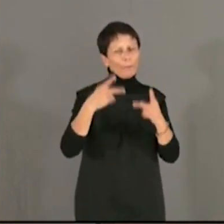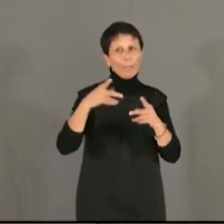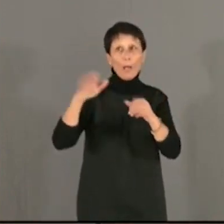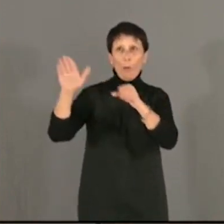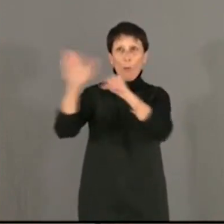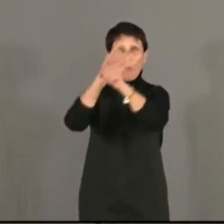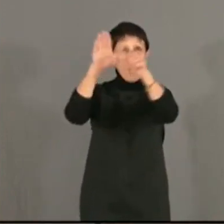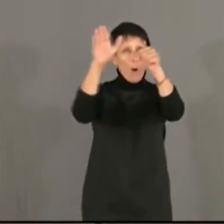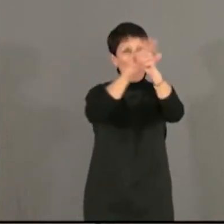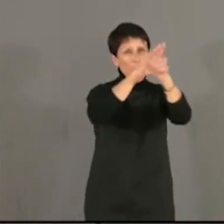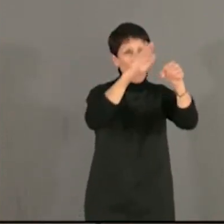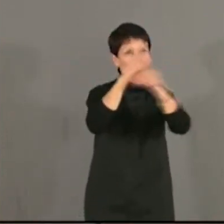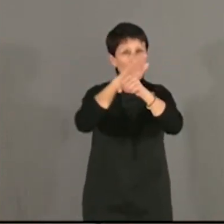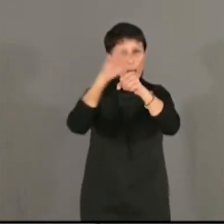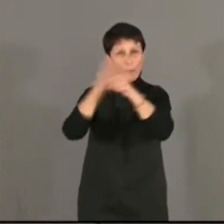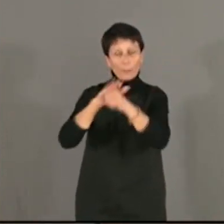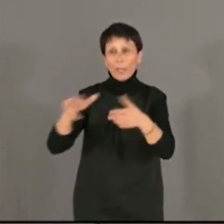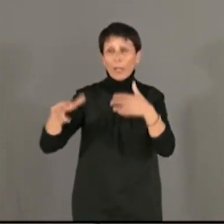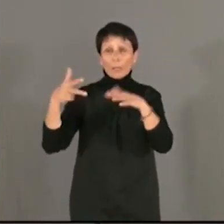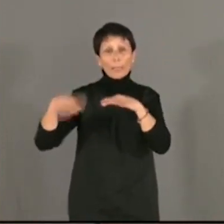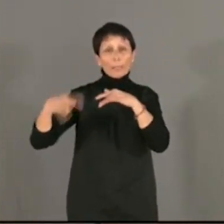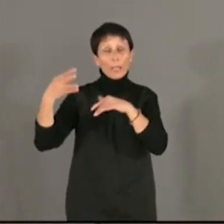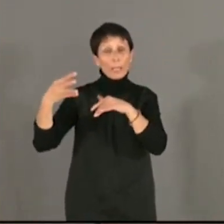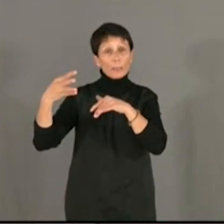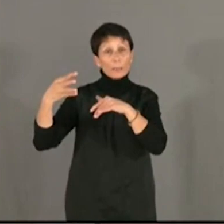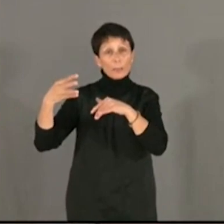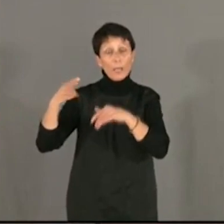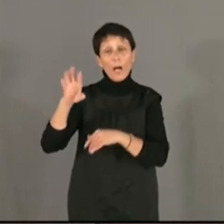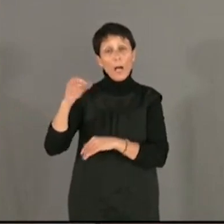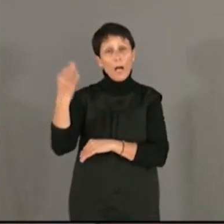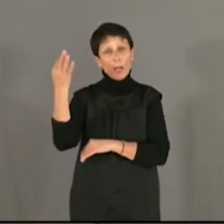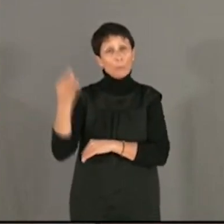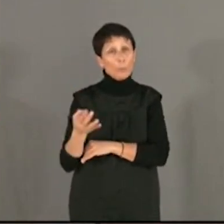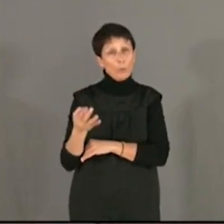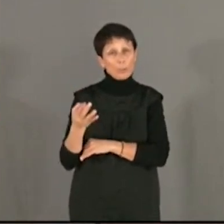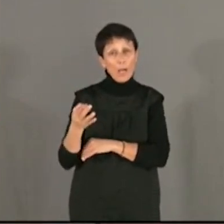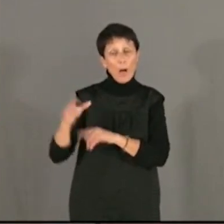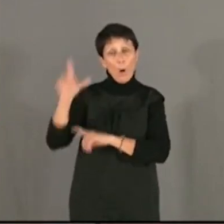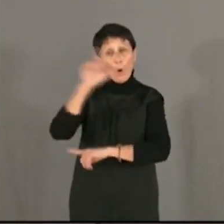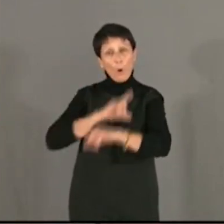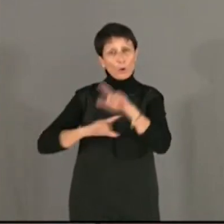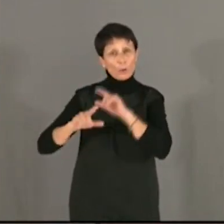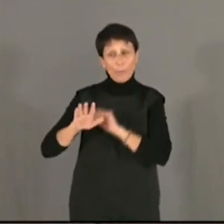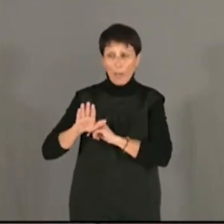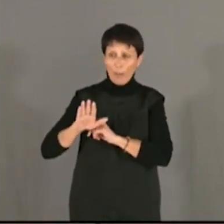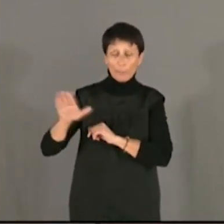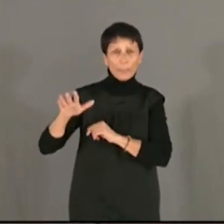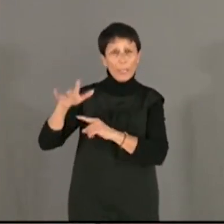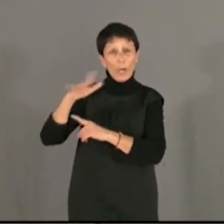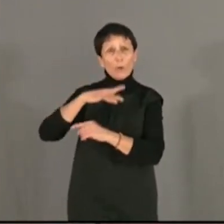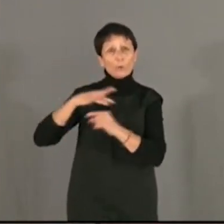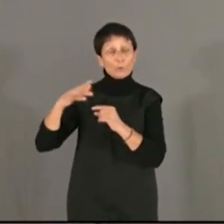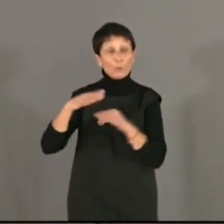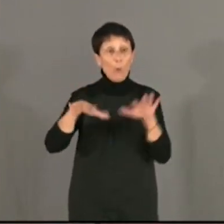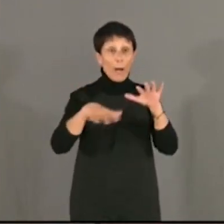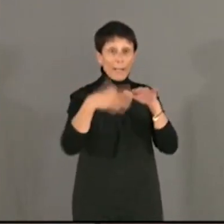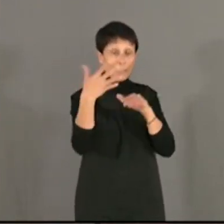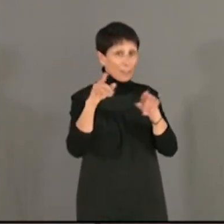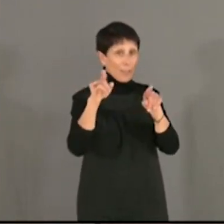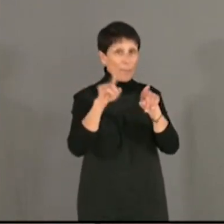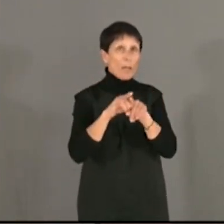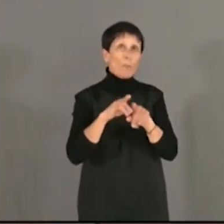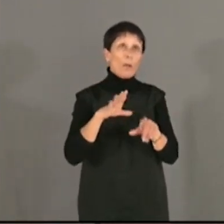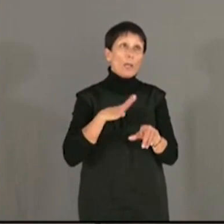complet. Dans les 13e et 14e arrondissements, 40% au moins des logements sont des logements sociaux. Et dans le 15e, je pense